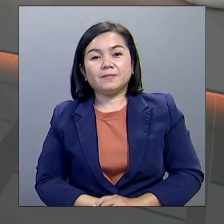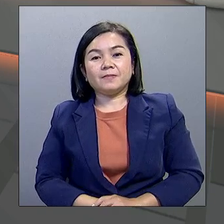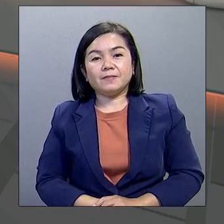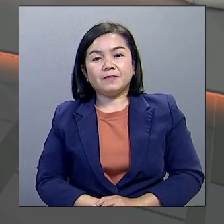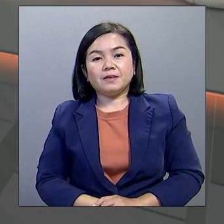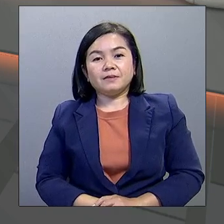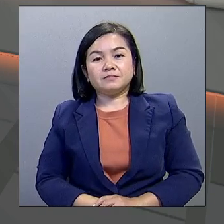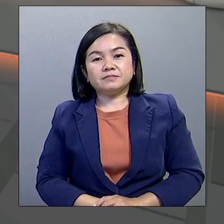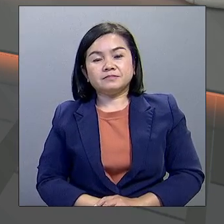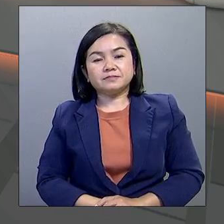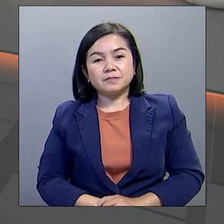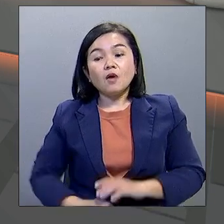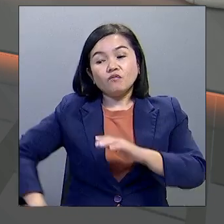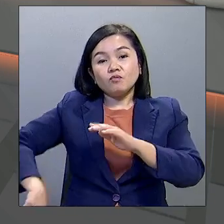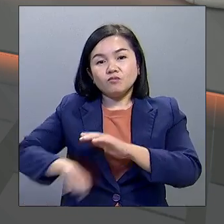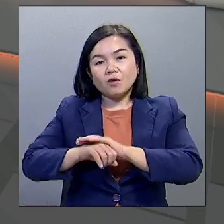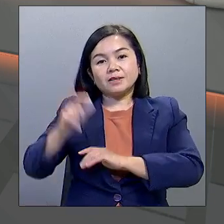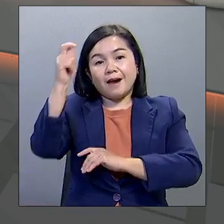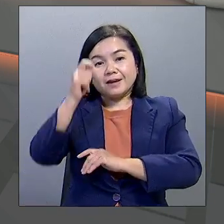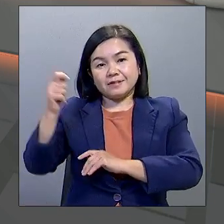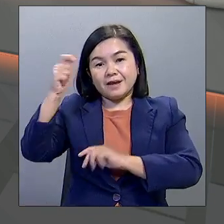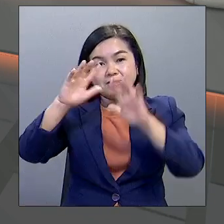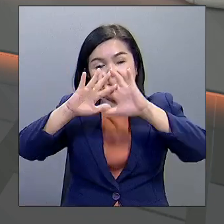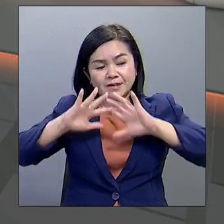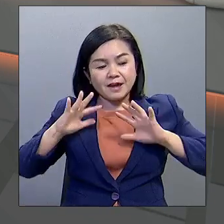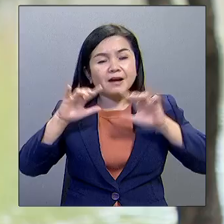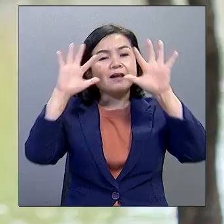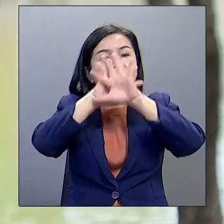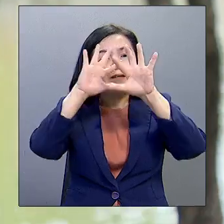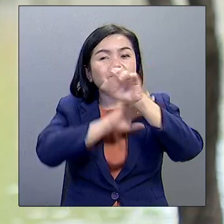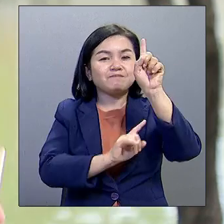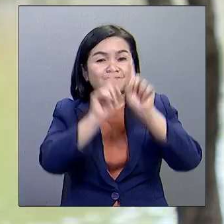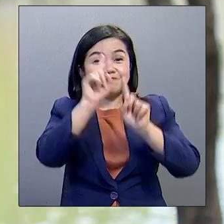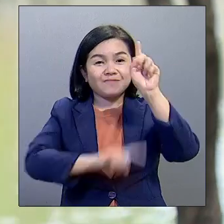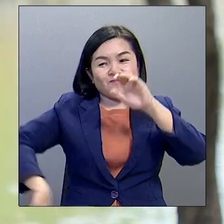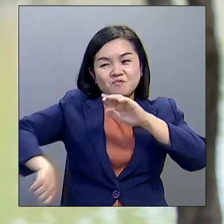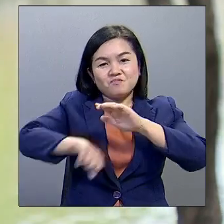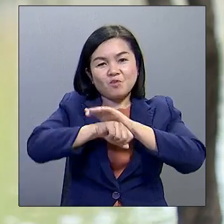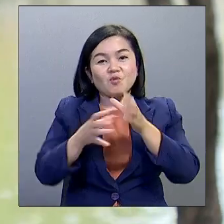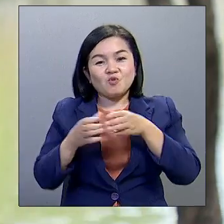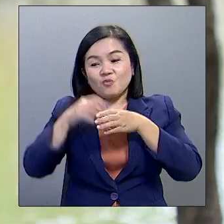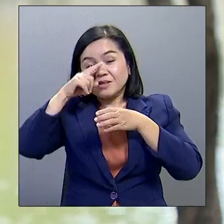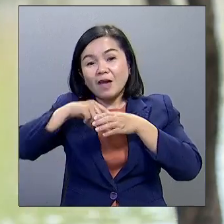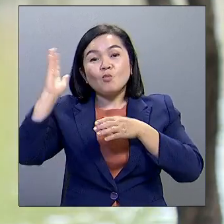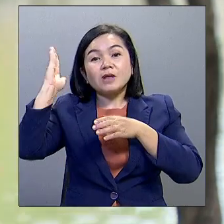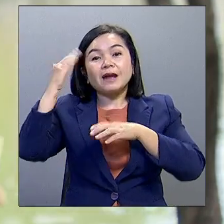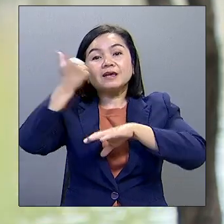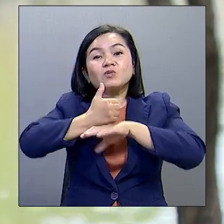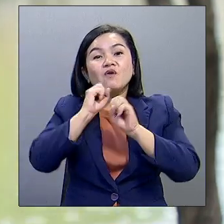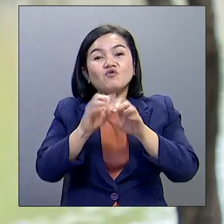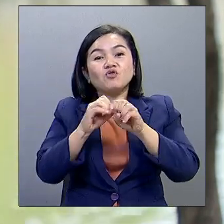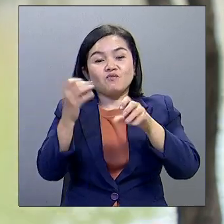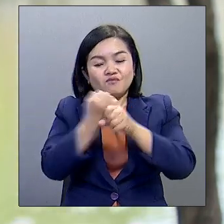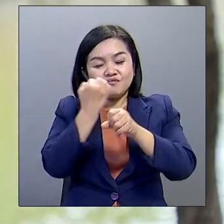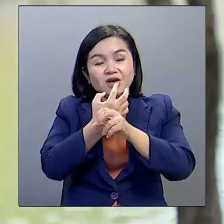ครับคุณสุธาสินีครับฟุตบอลอาเซียนครับครั้งนี้ครับเปรียบเสมือนเป็นการทดสอบฝีมือการทำทีมชาติไทยของมาโน่โพกิ้งครับเพราะจะเป็น